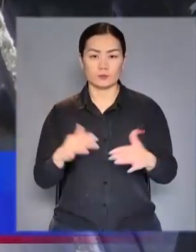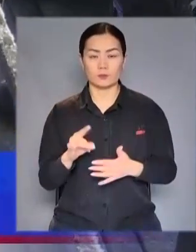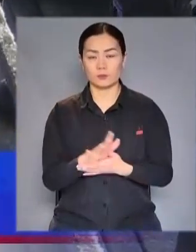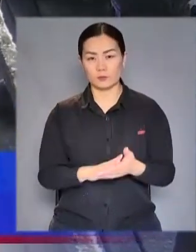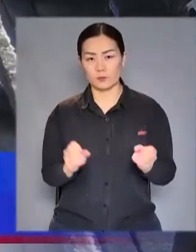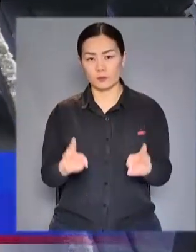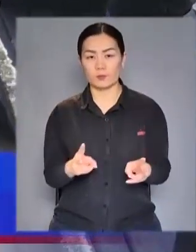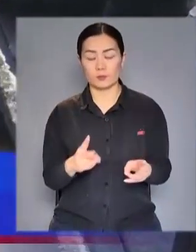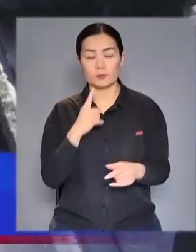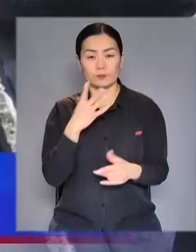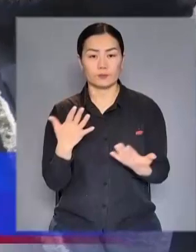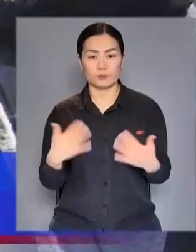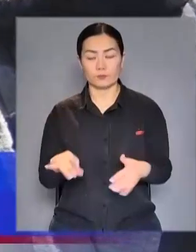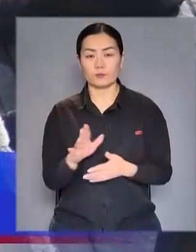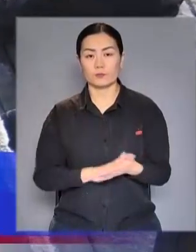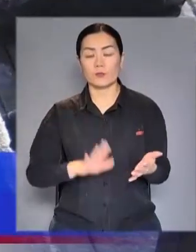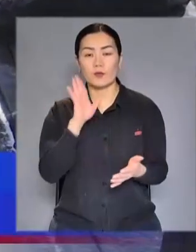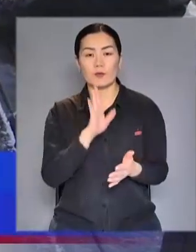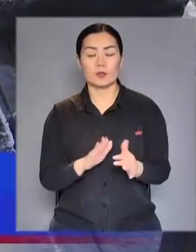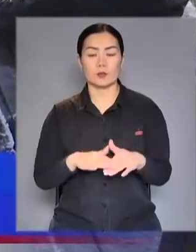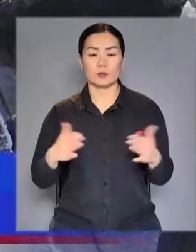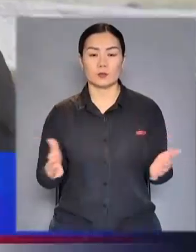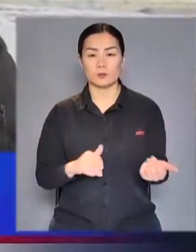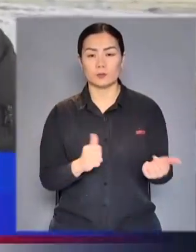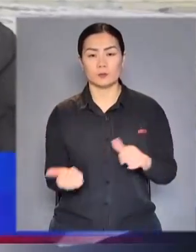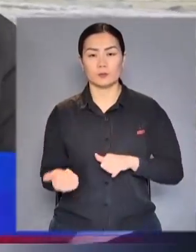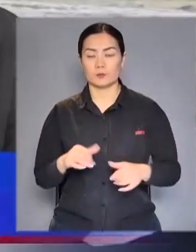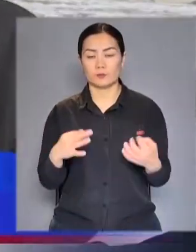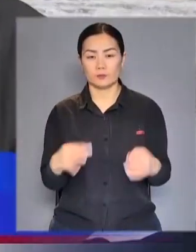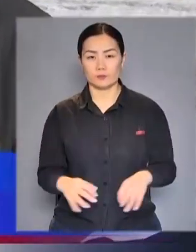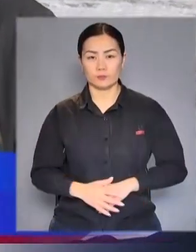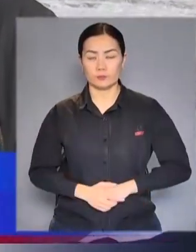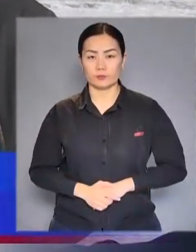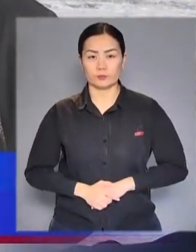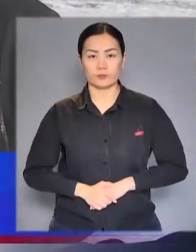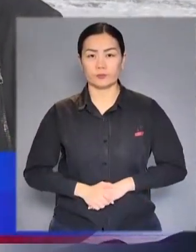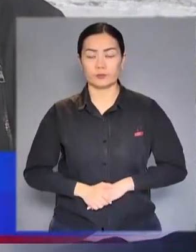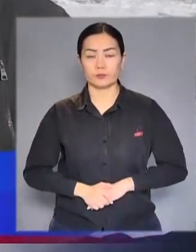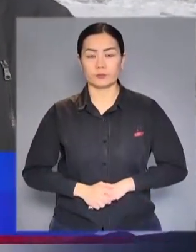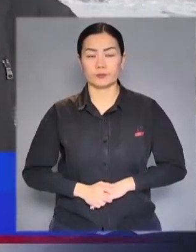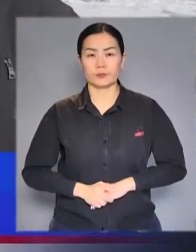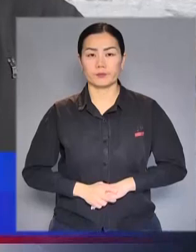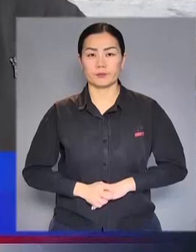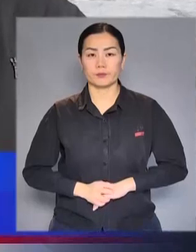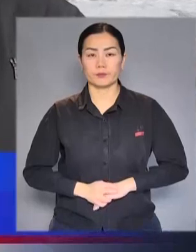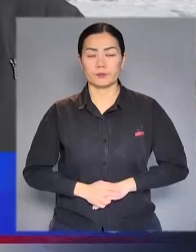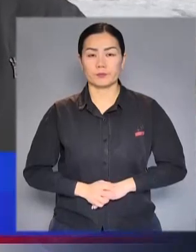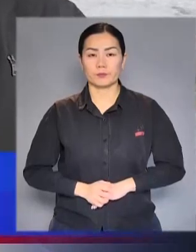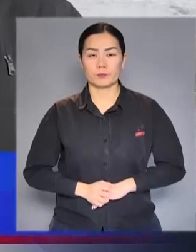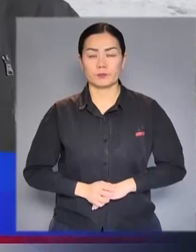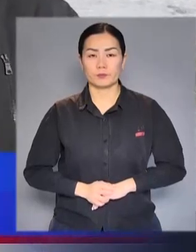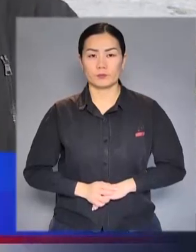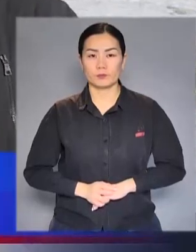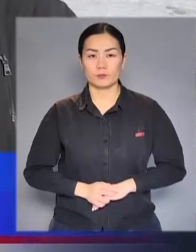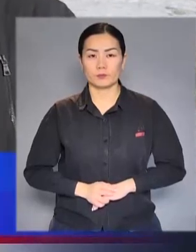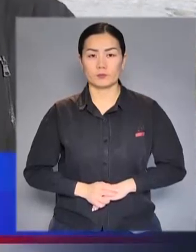келіп, арнайы рәсімдерін жасады. Кейін су бетін ашып, шомылуға рұқсат берді. Дорогие братья и сестры, жители, гости